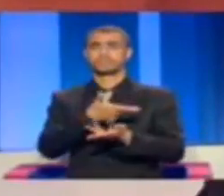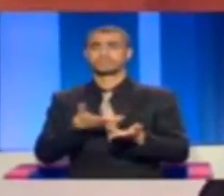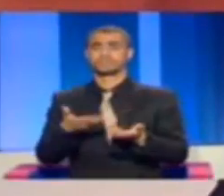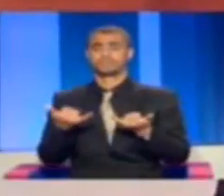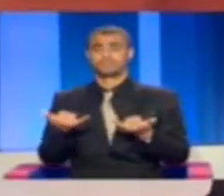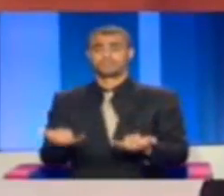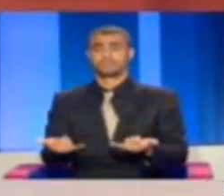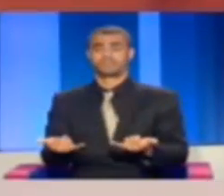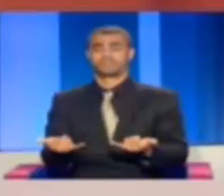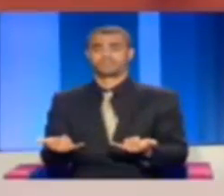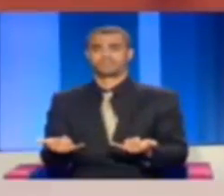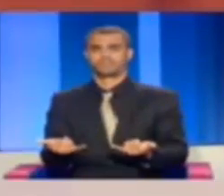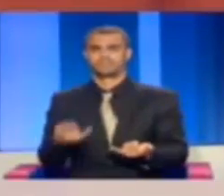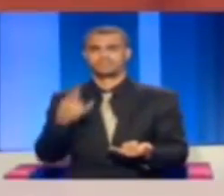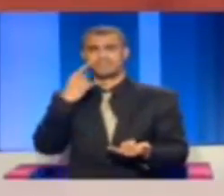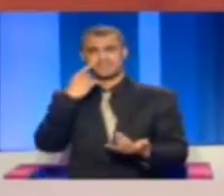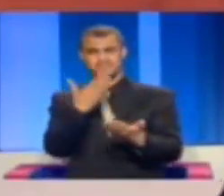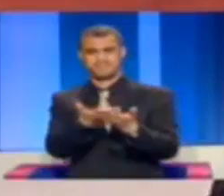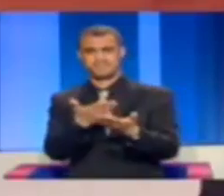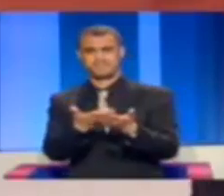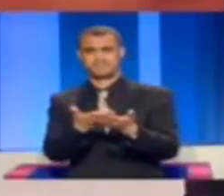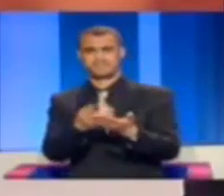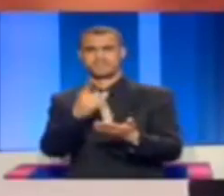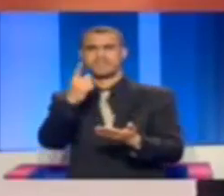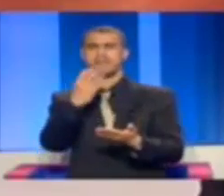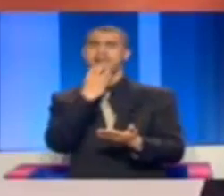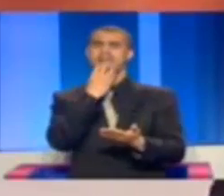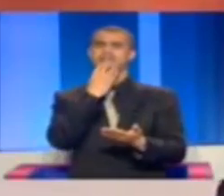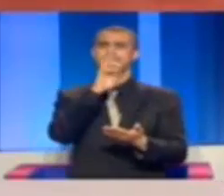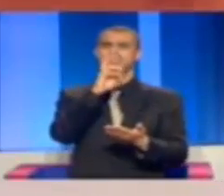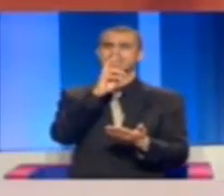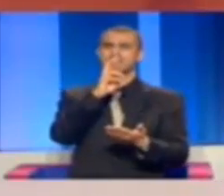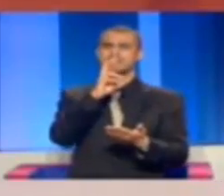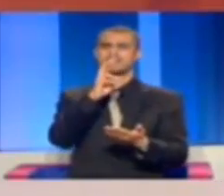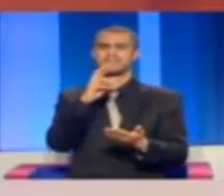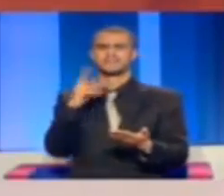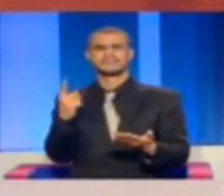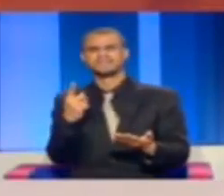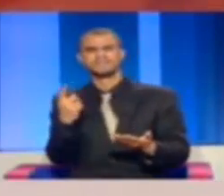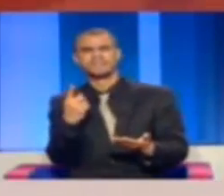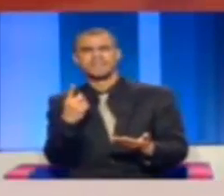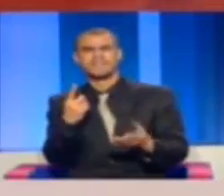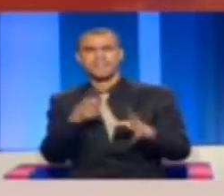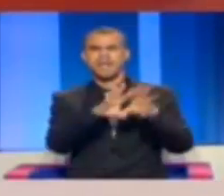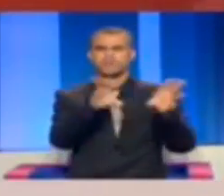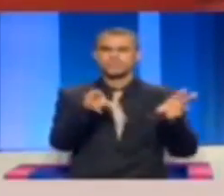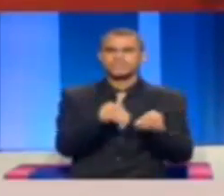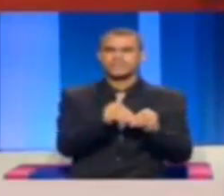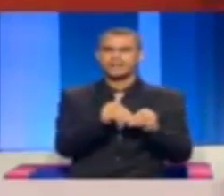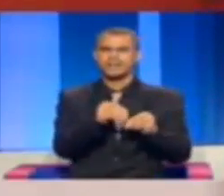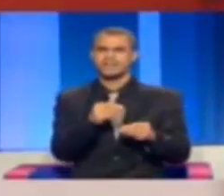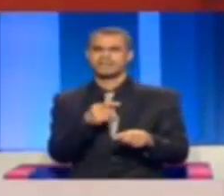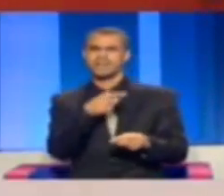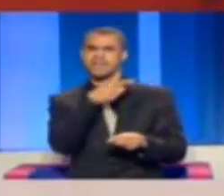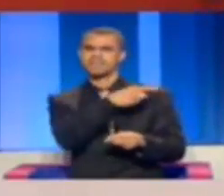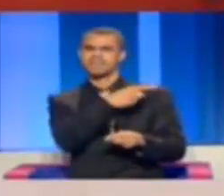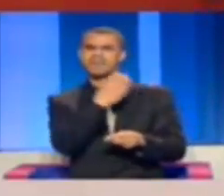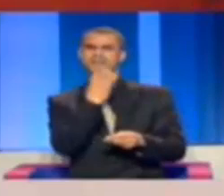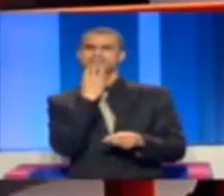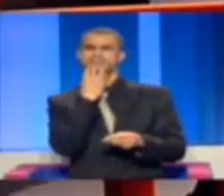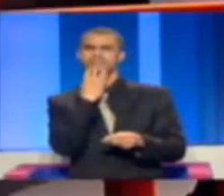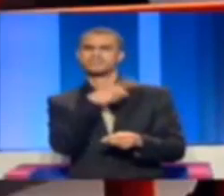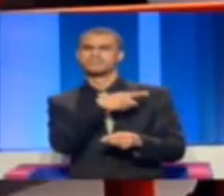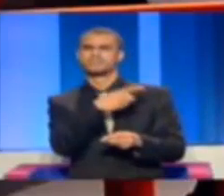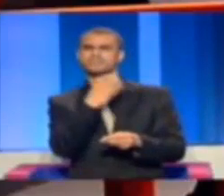عمل الجمعوي اكثر نجاعه لانه ناجع وكنشوفوا النماذج ديالو. سي محمد الكتاني، دائما المساله ديال الاسر، انت